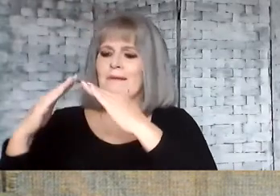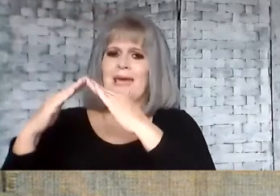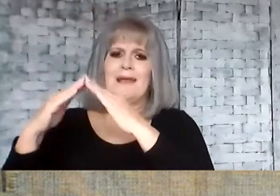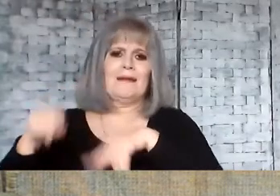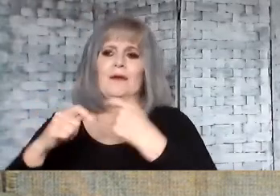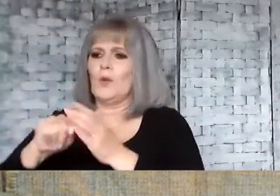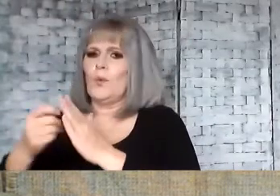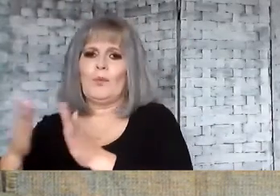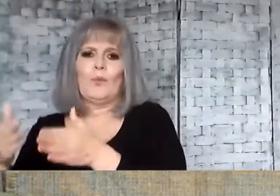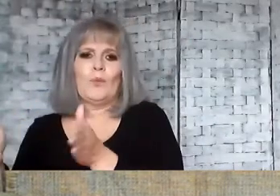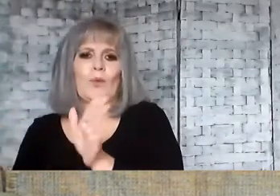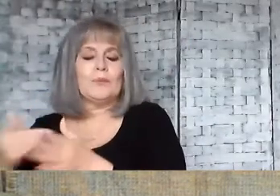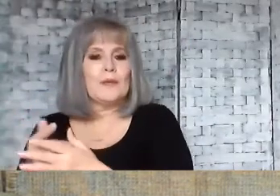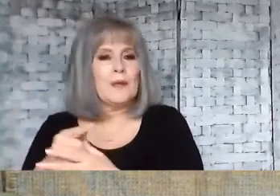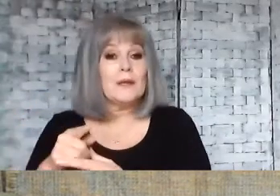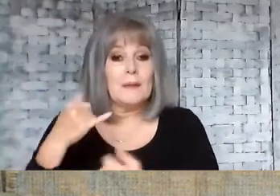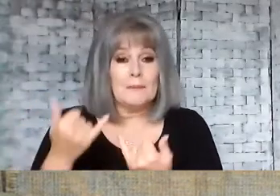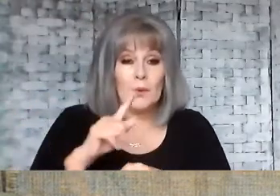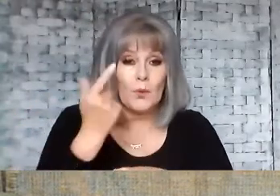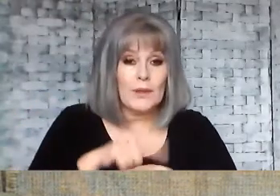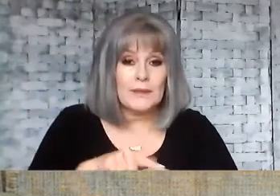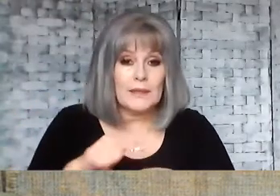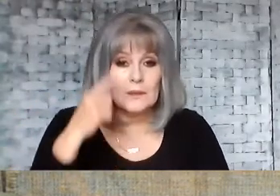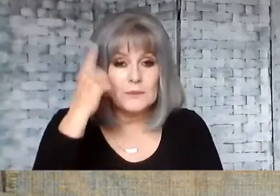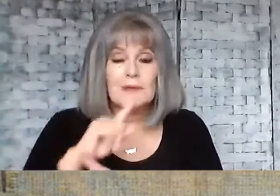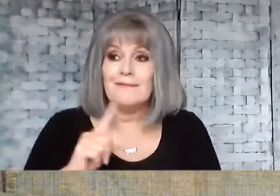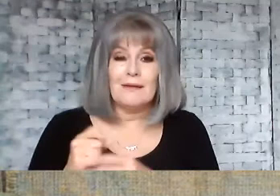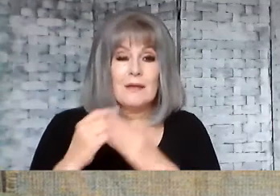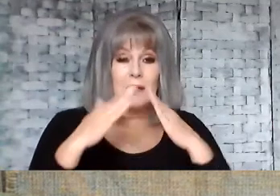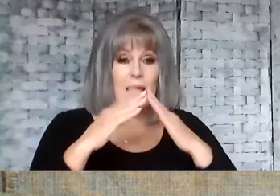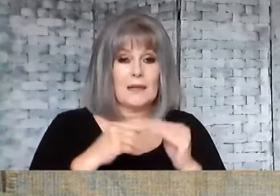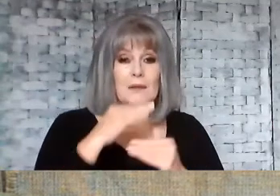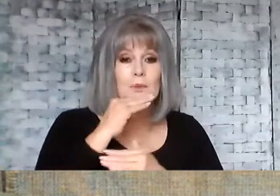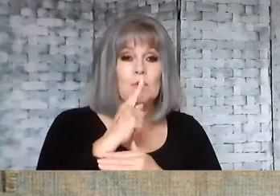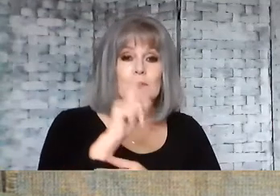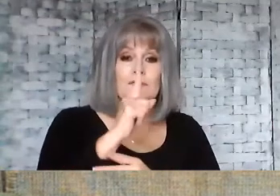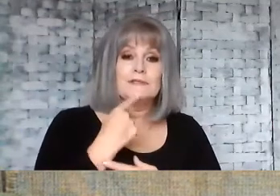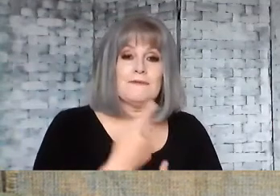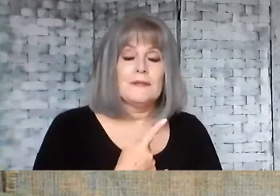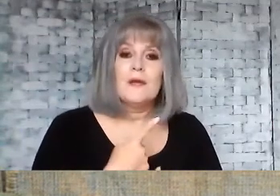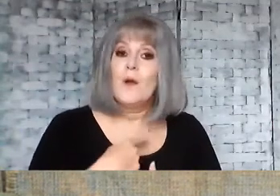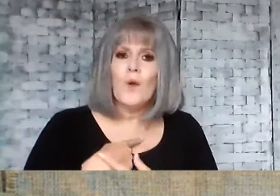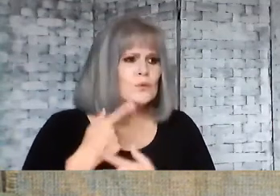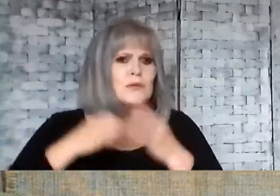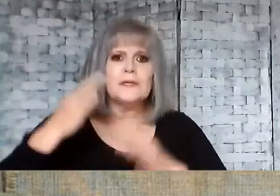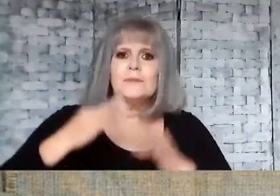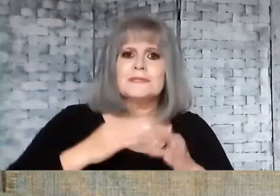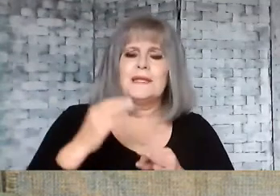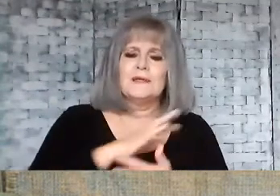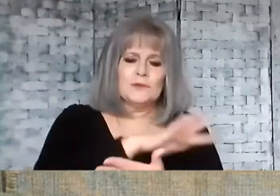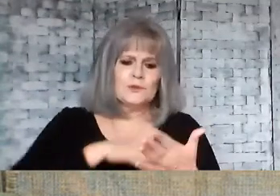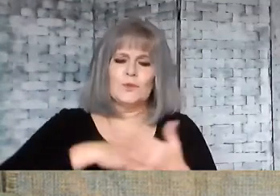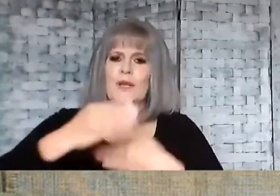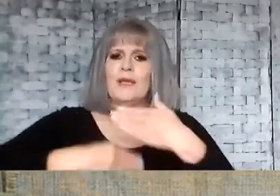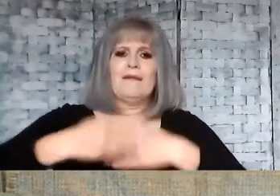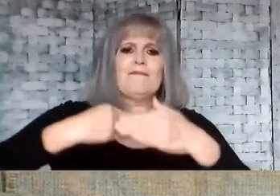Miskien is hierdie die beste tyd om weer te dink, wat was kerk bedoel om te wees. Ons kan ons nou nie besluit hoe ons die story verder wil skryf